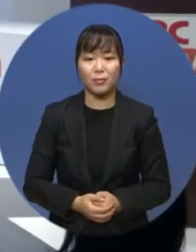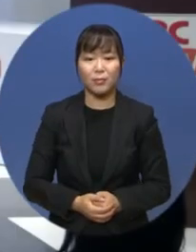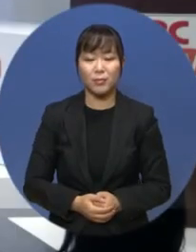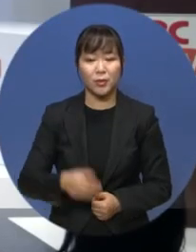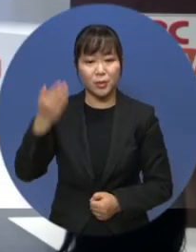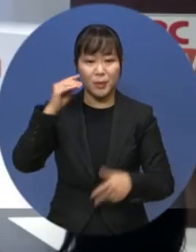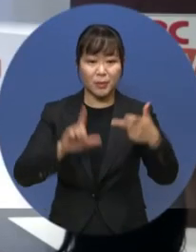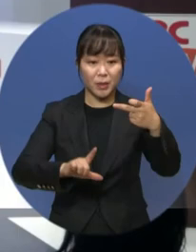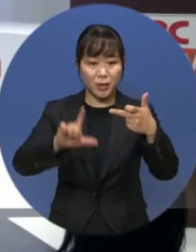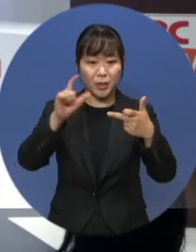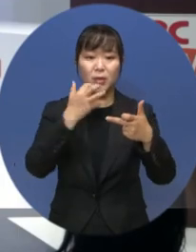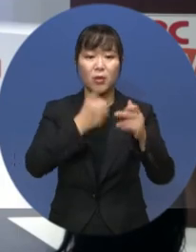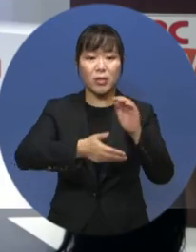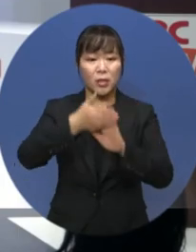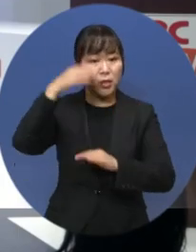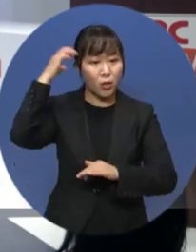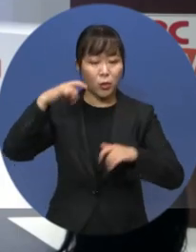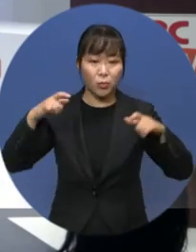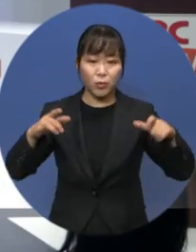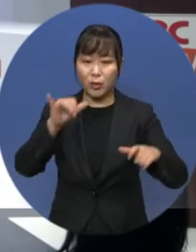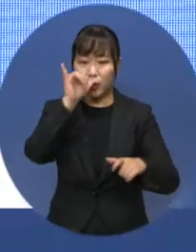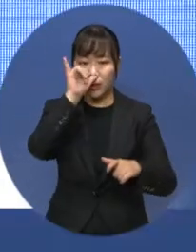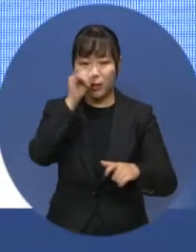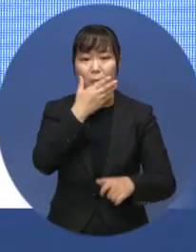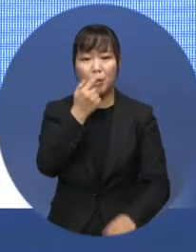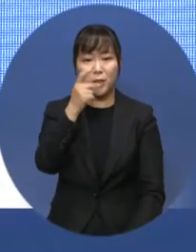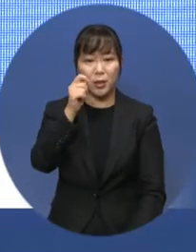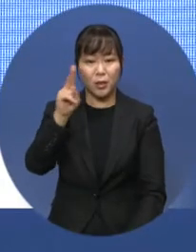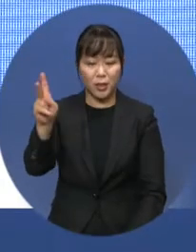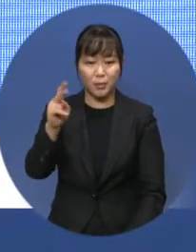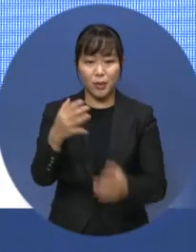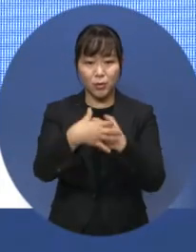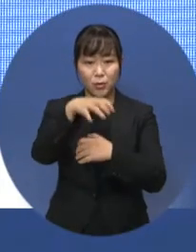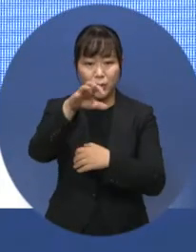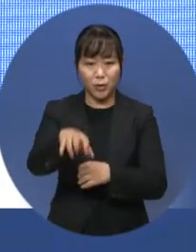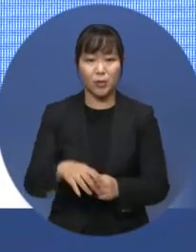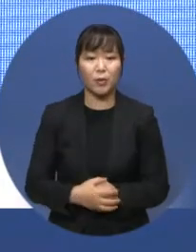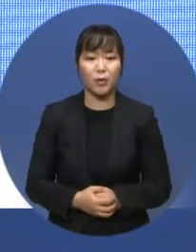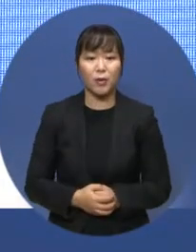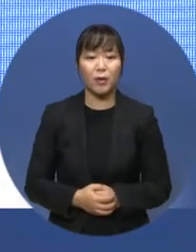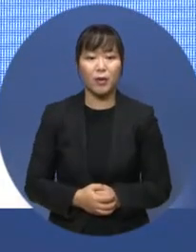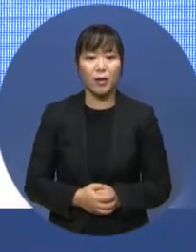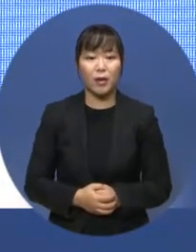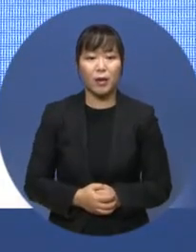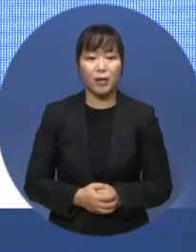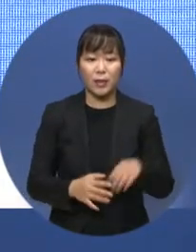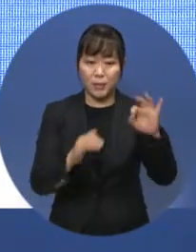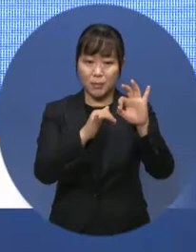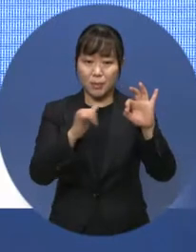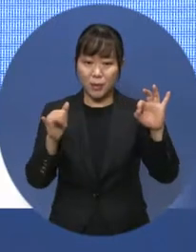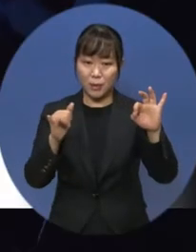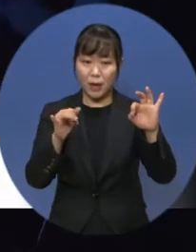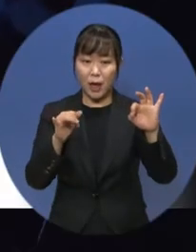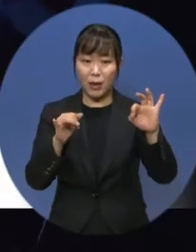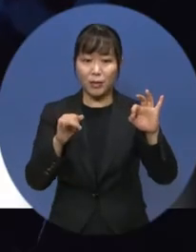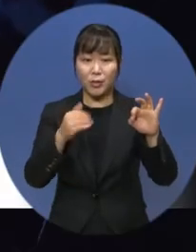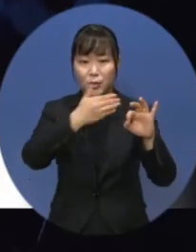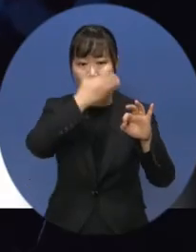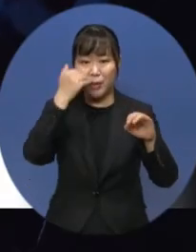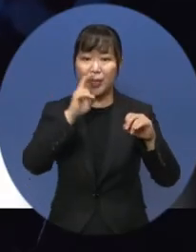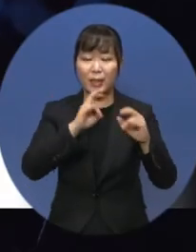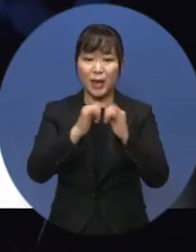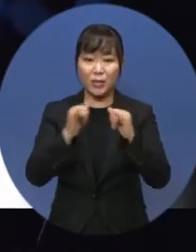지난 17일 서울시 영등포구에 위치한 복지TV 스튜디오에서 아이돌 10인이 한자리에 모여